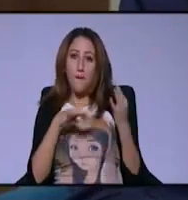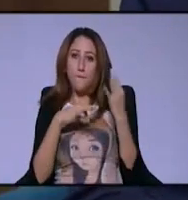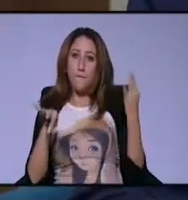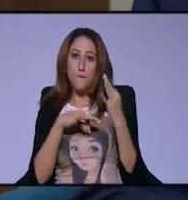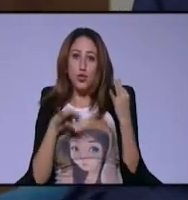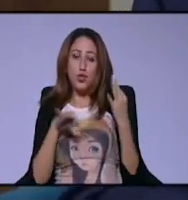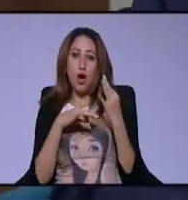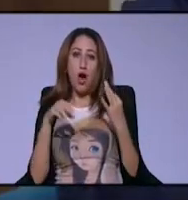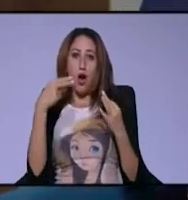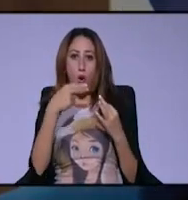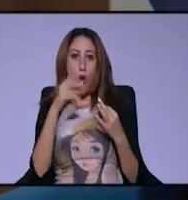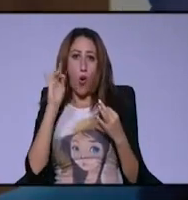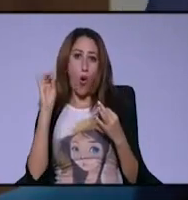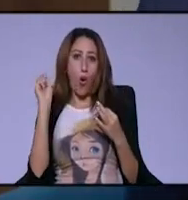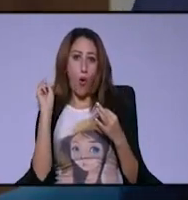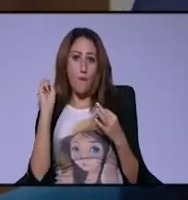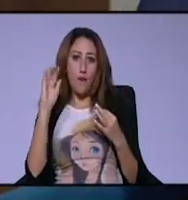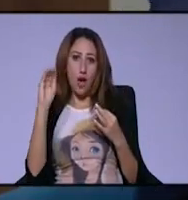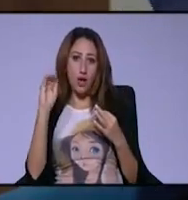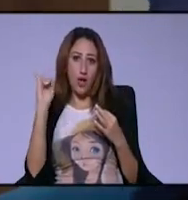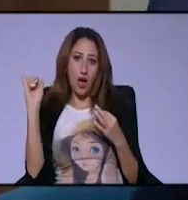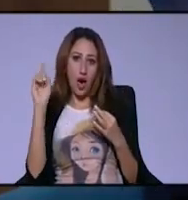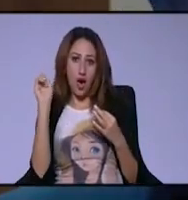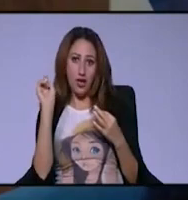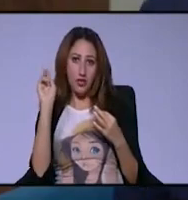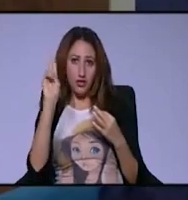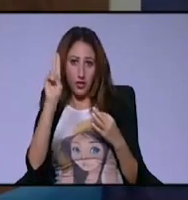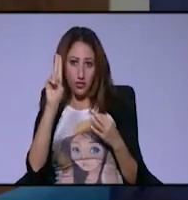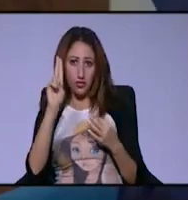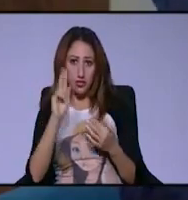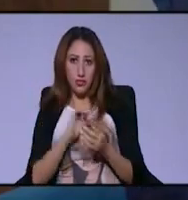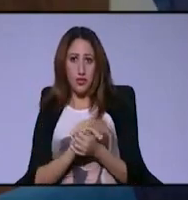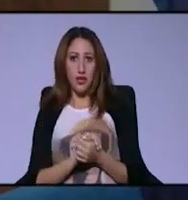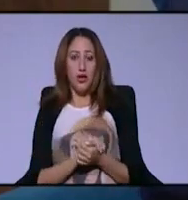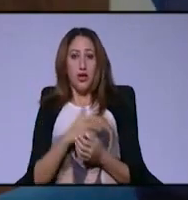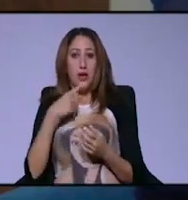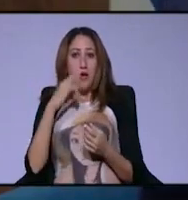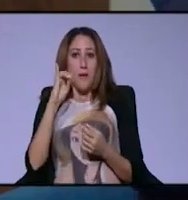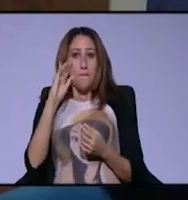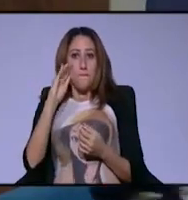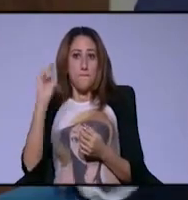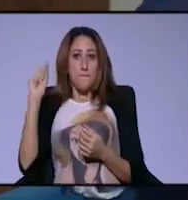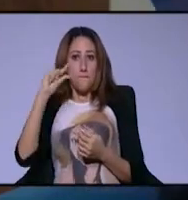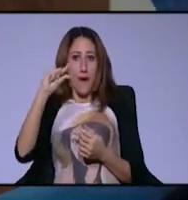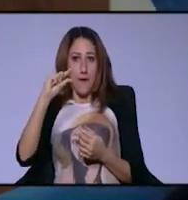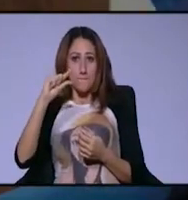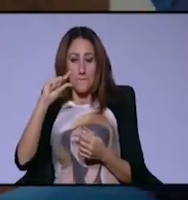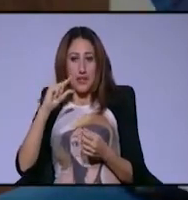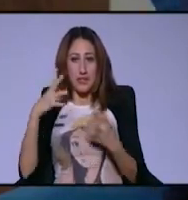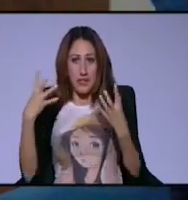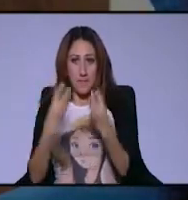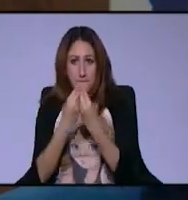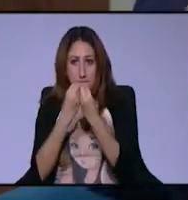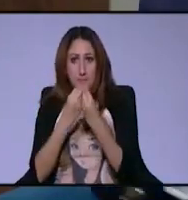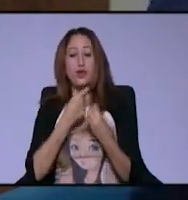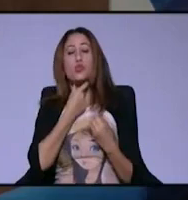الفنان الجميل ده، شوف قد إيه لما بيجي مثلا هو والحاج محمد أبو سعد أو أحمد أبو سعد لما يعملوا المكساج